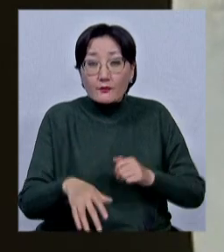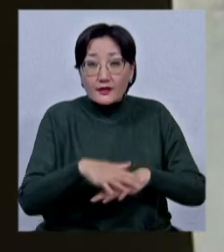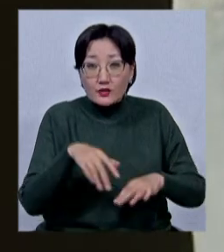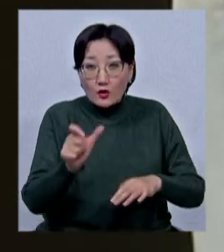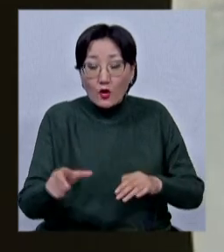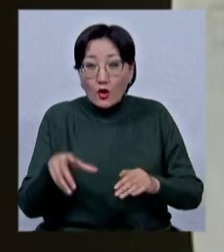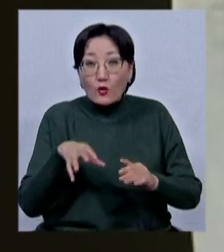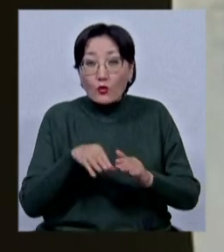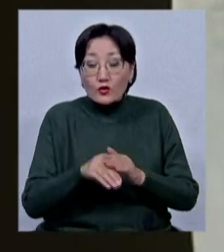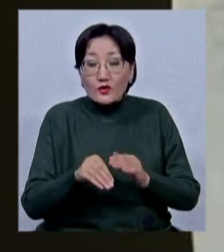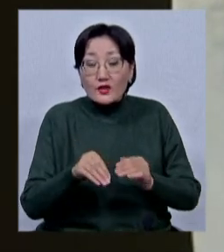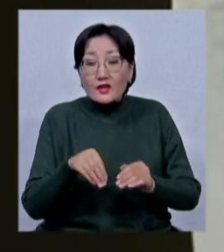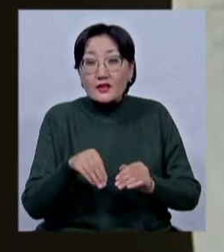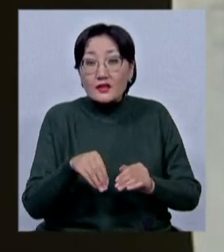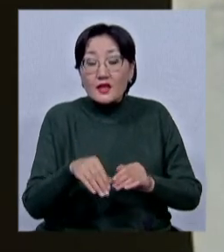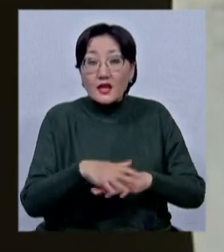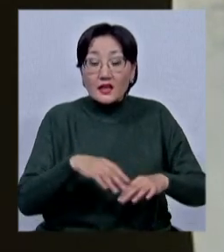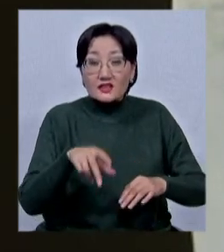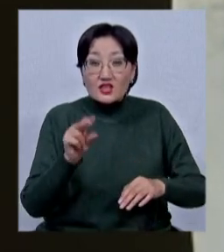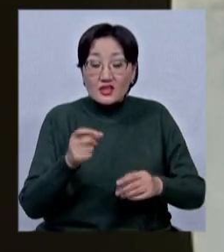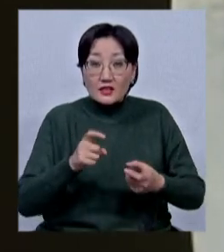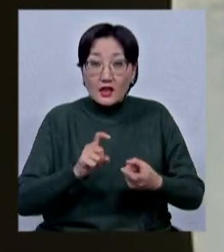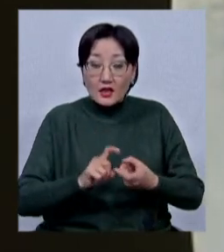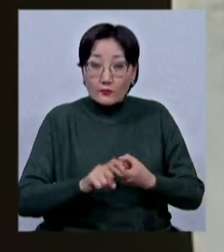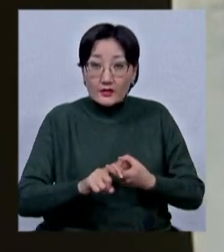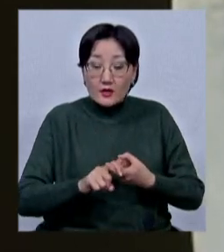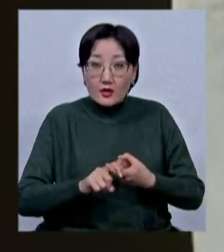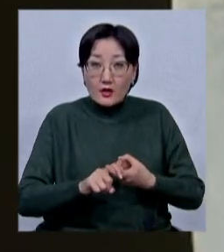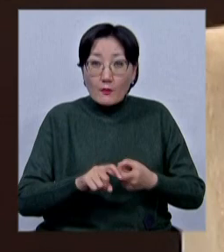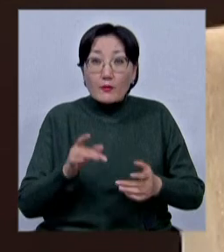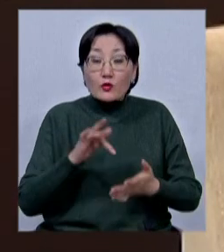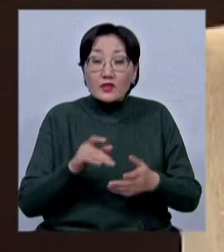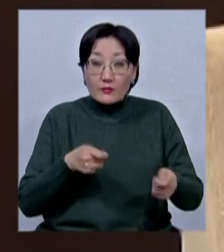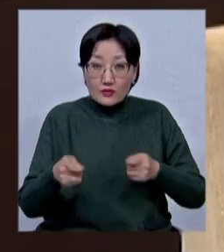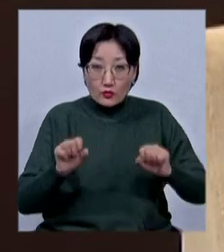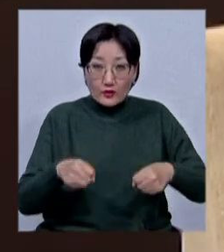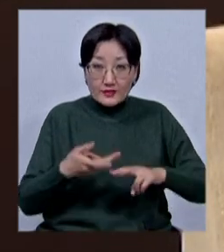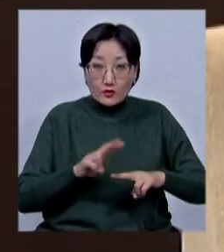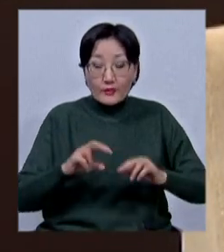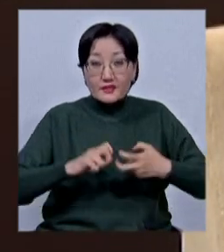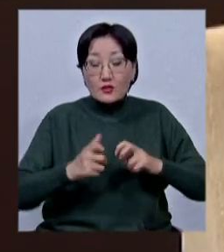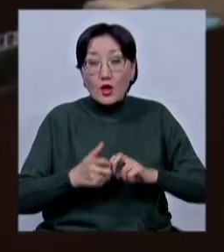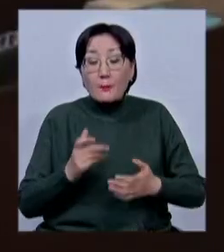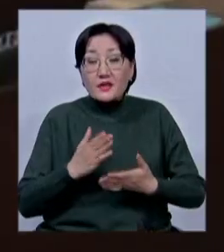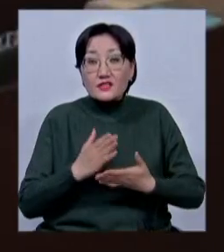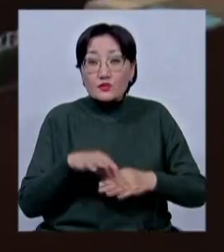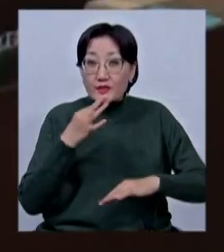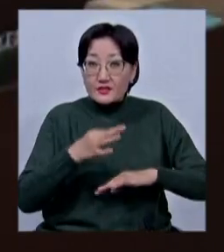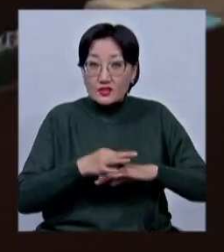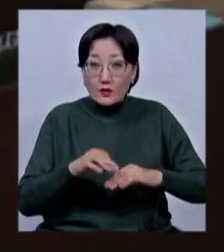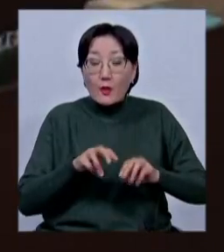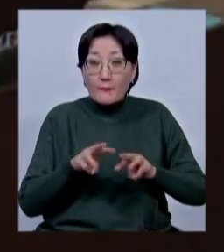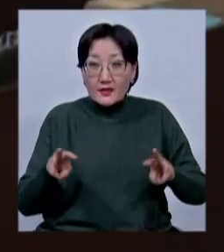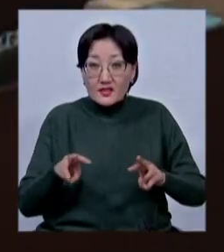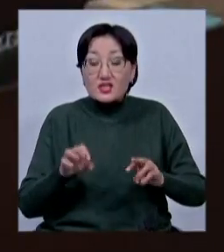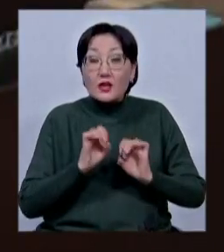оның санына ыңғайлап, салып соны бір орталықтан басқаруға болмай ма? Бұл ретте проблеманың бар екенін жауапты министр